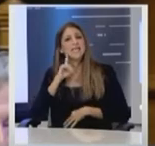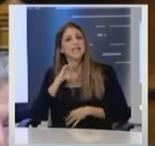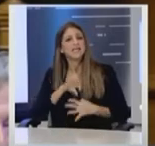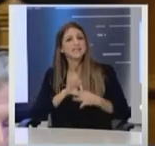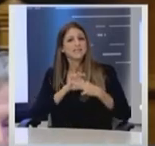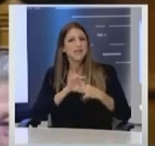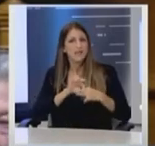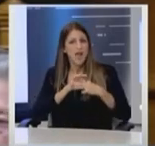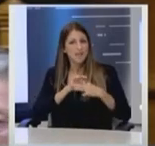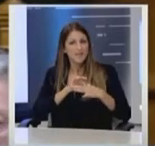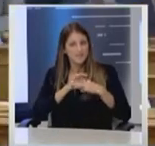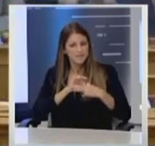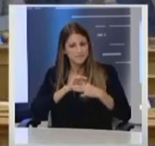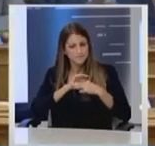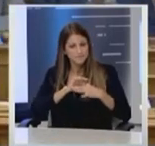για τους